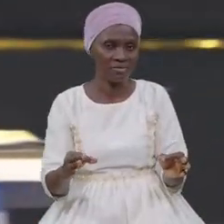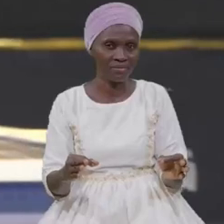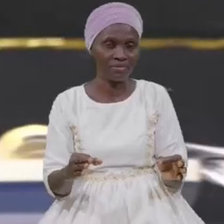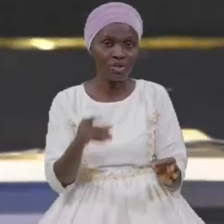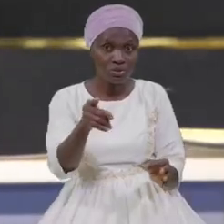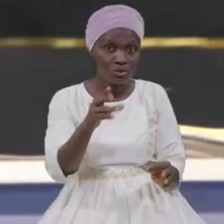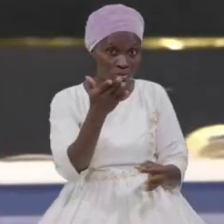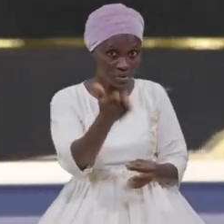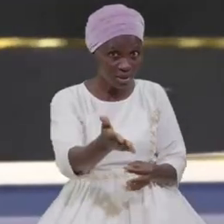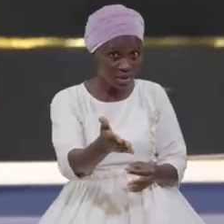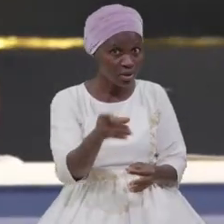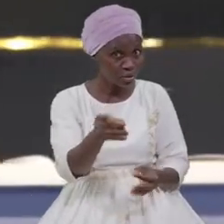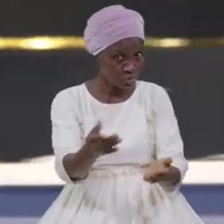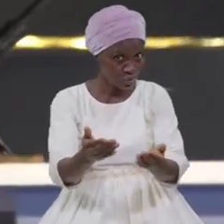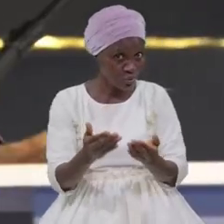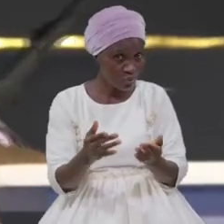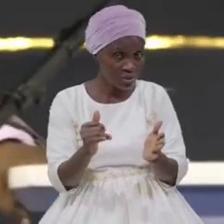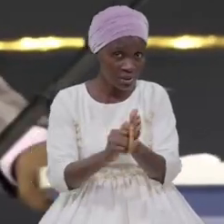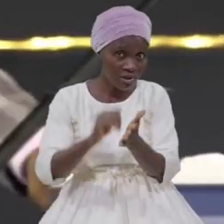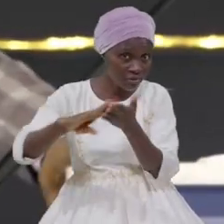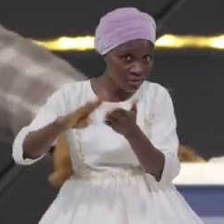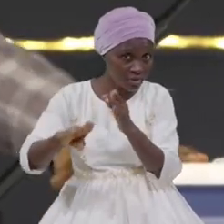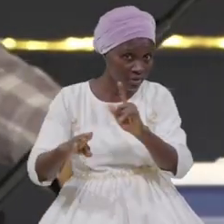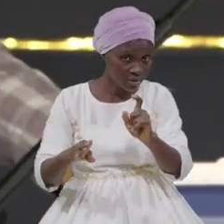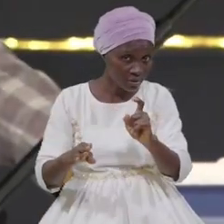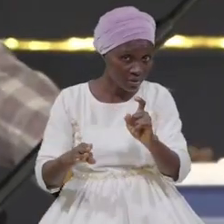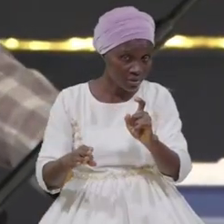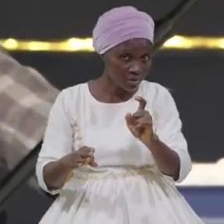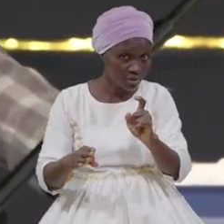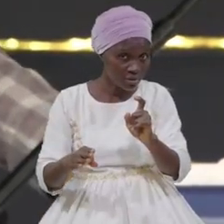là, tu veux ce pardon